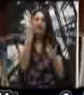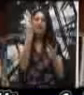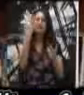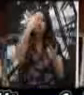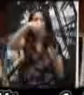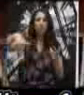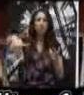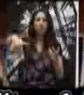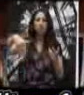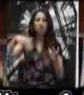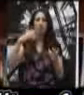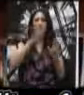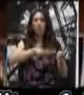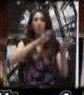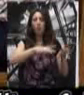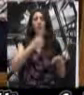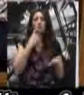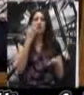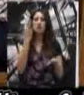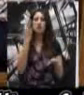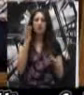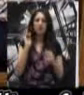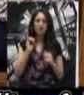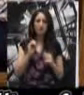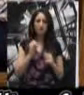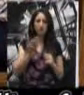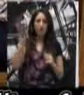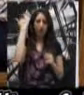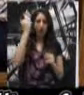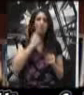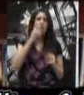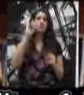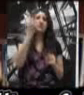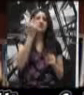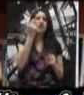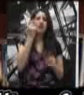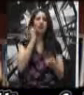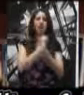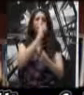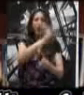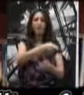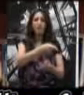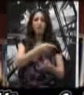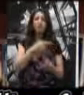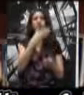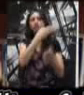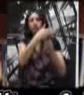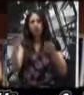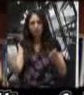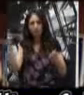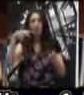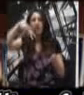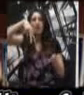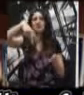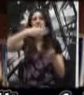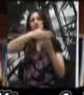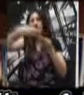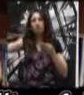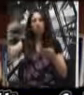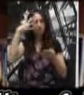3 سنين ونص. اه. هم كانوا في الأول 15 وشالوا 8 وباقي